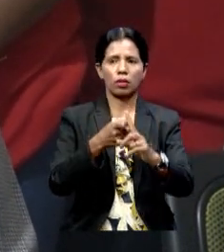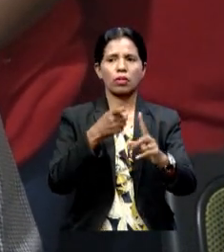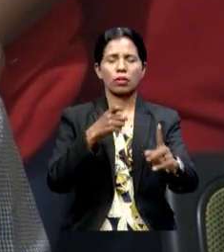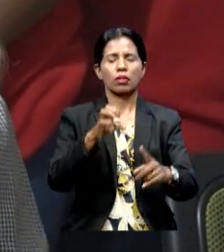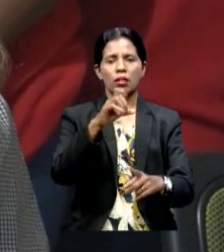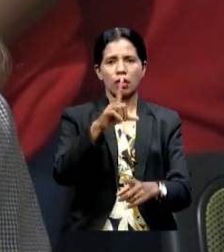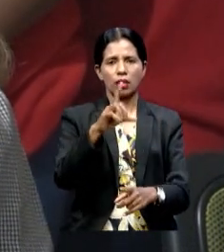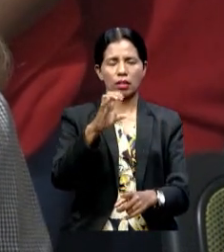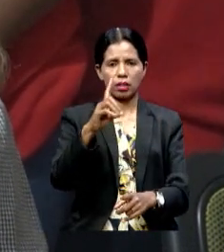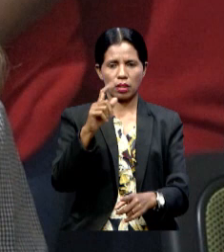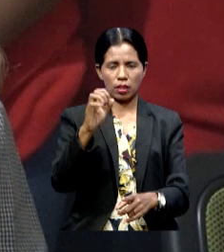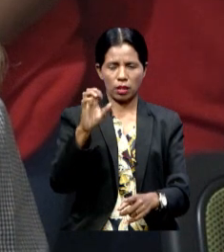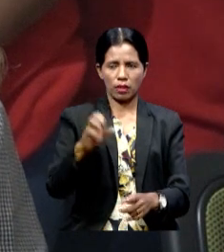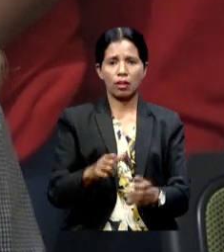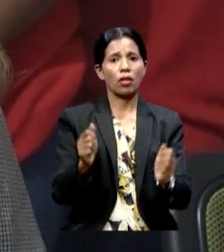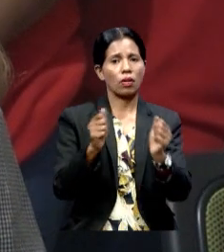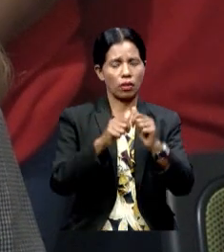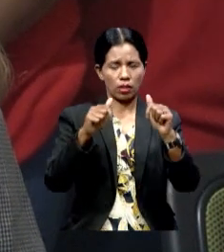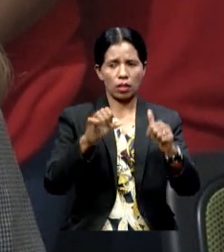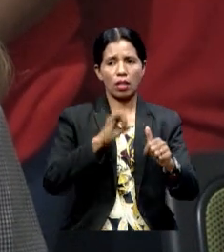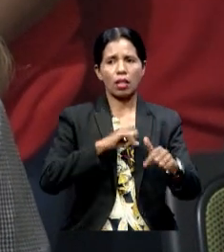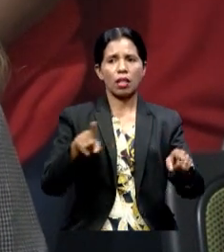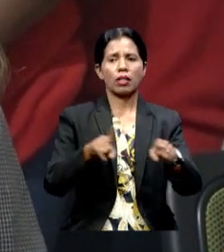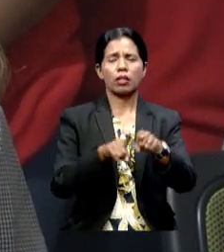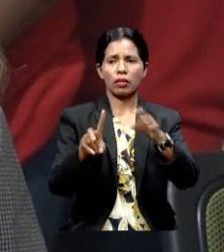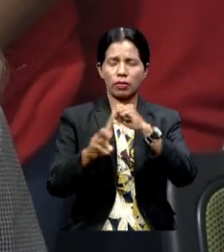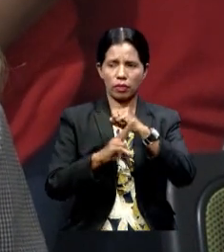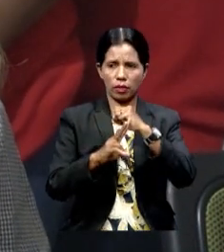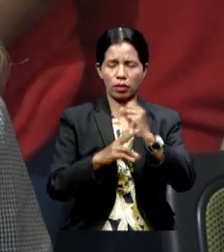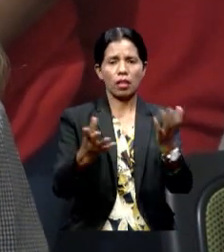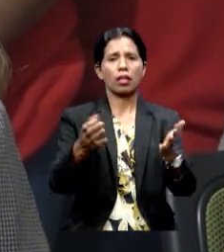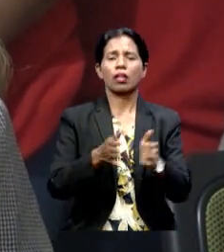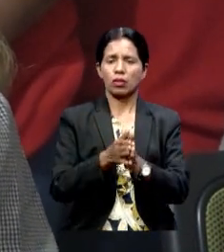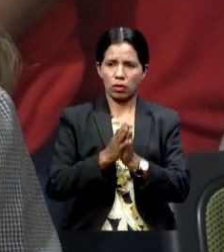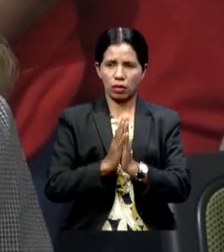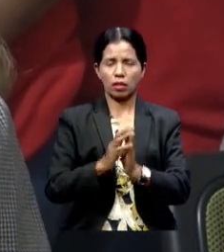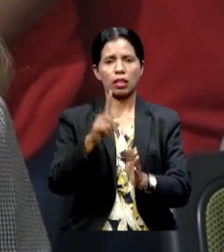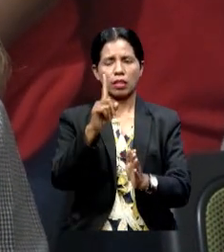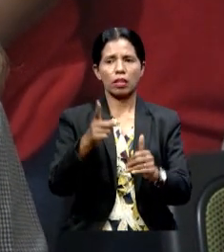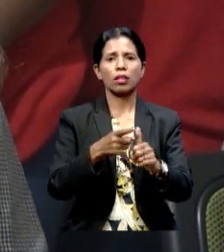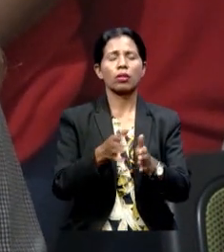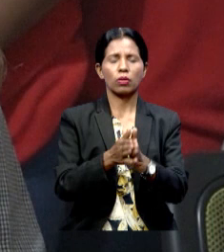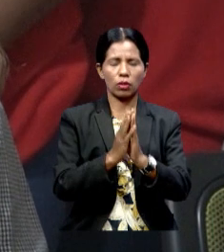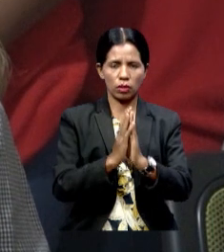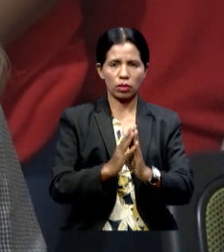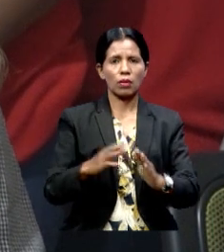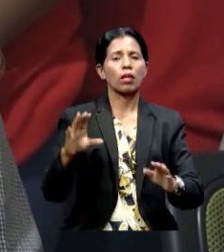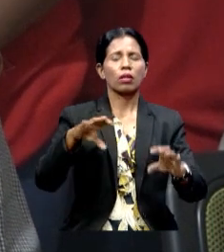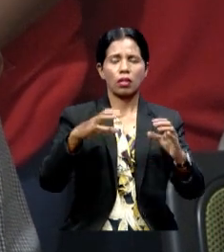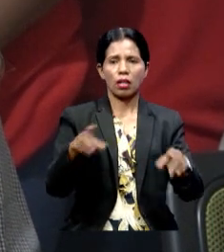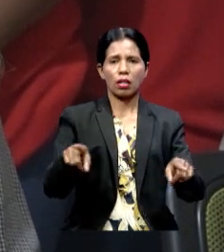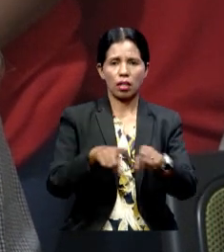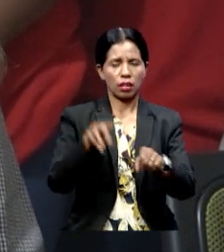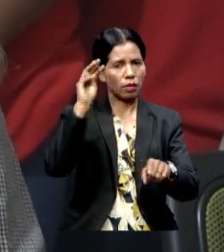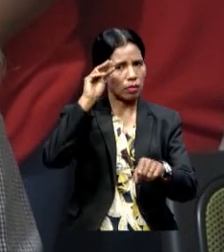nian. Ho ida ne, hau nudar vitima, hakara ki zizi, ida, husi ba parte kompetente, hanesan